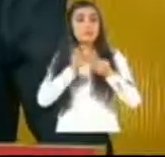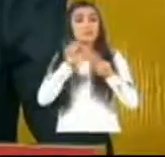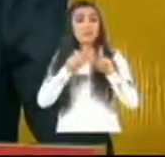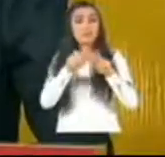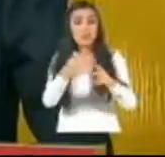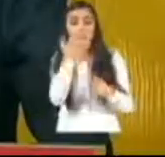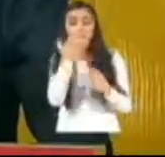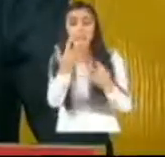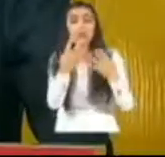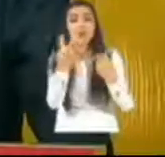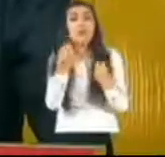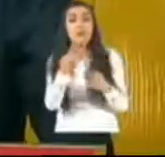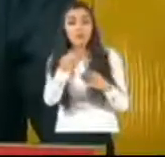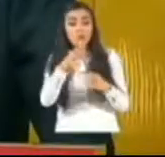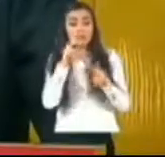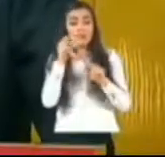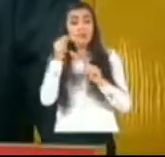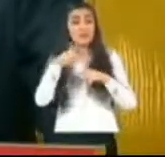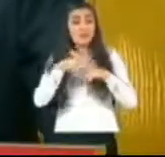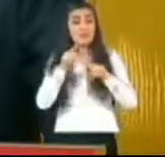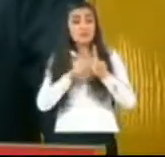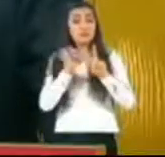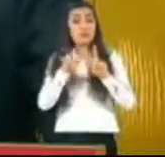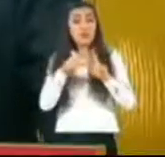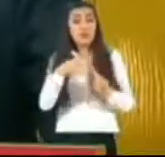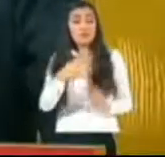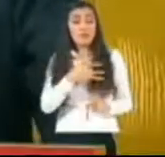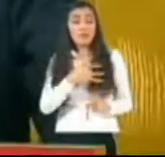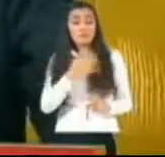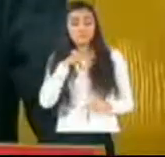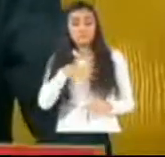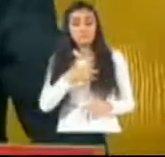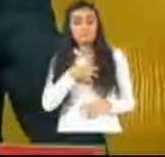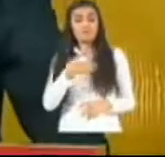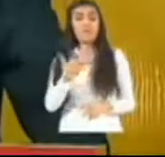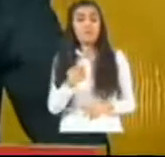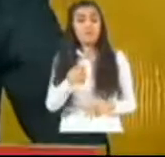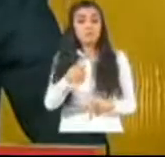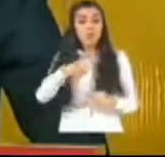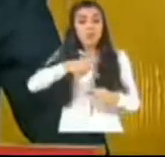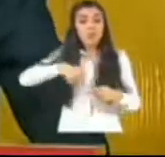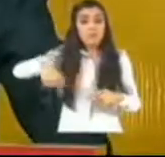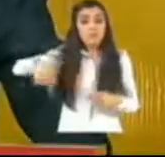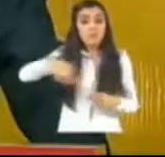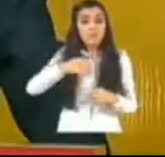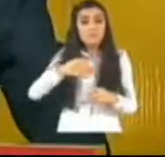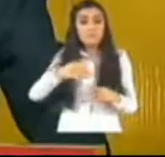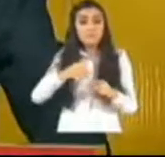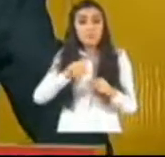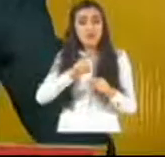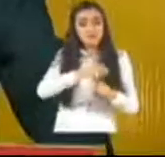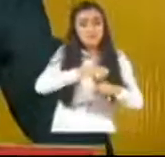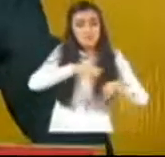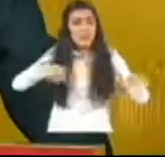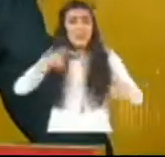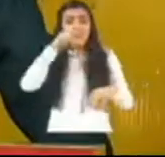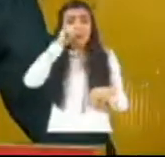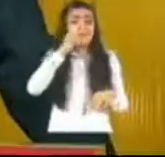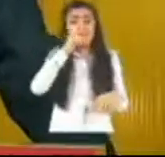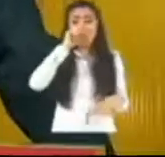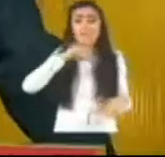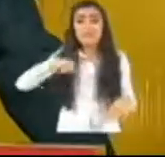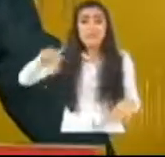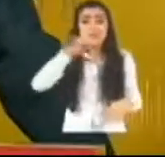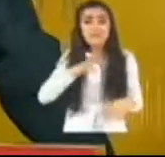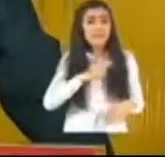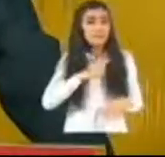beslenmeyen, bu vizyonu kalben benimsemeyen, bu vizyonun önüne kalın bent çeken kim ya da